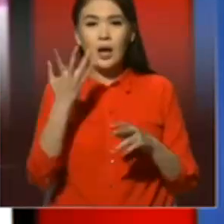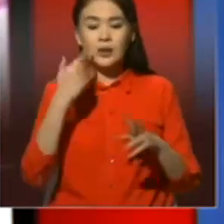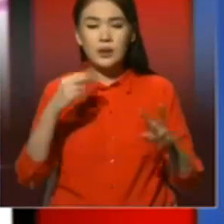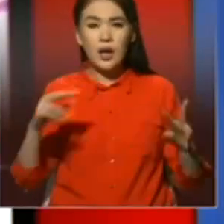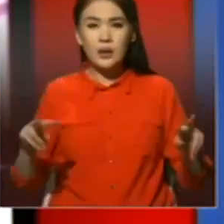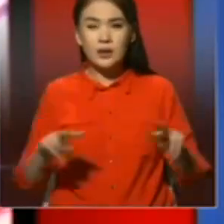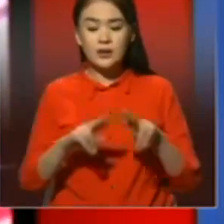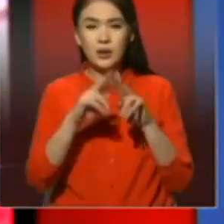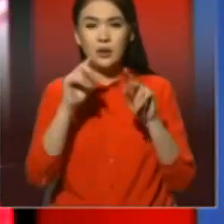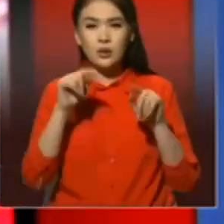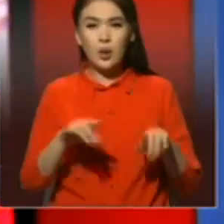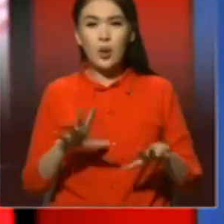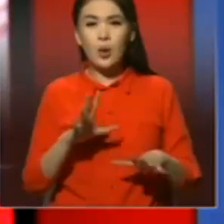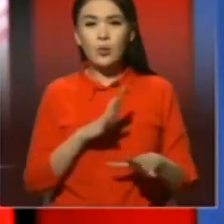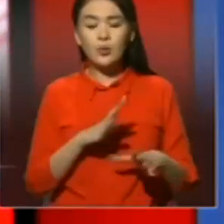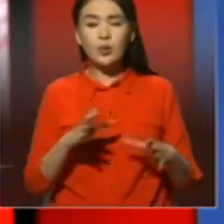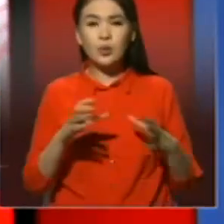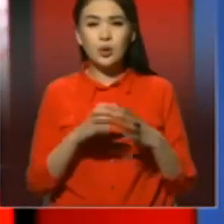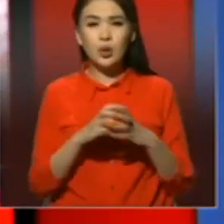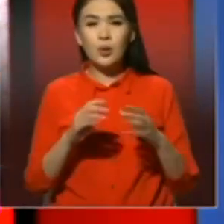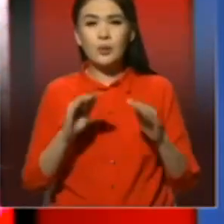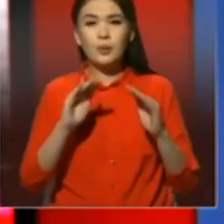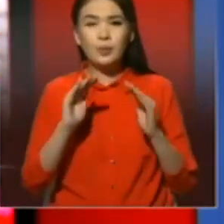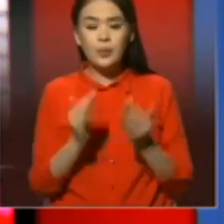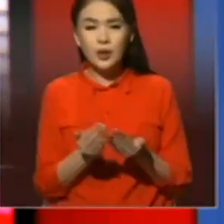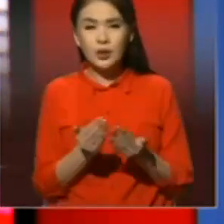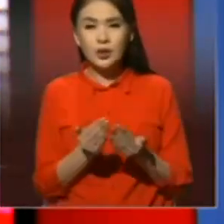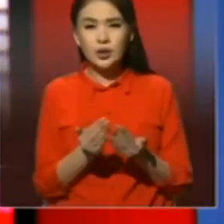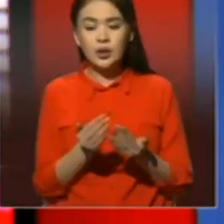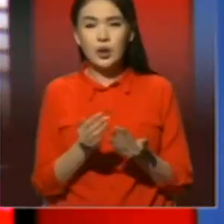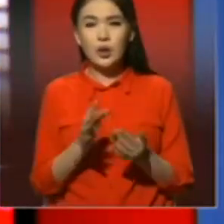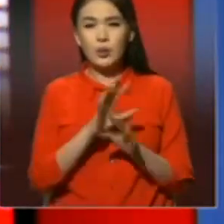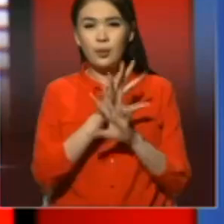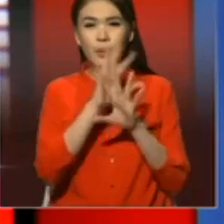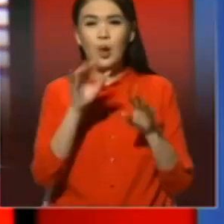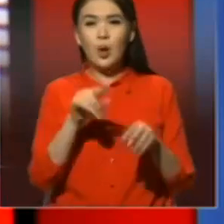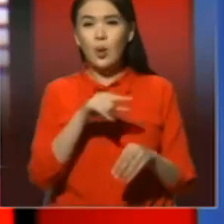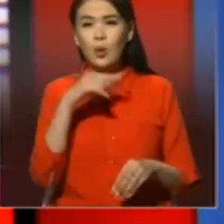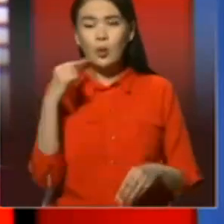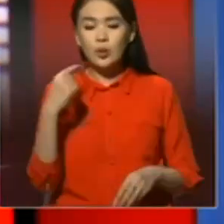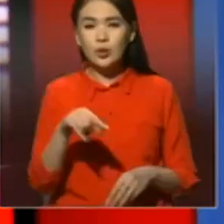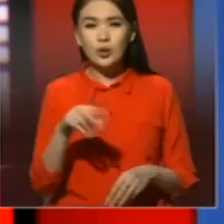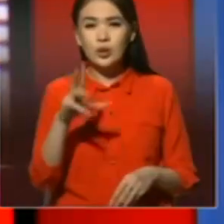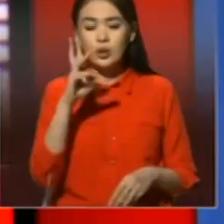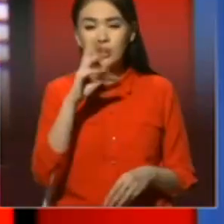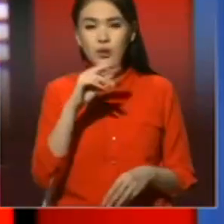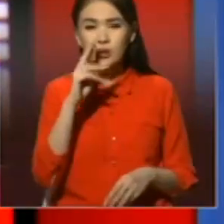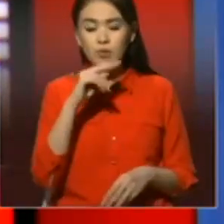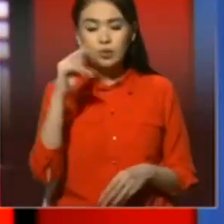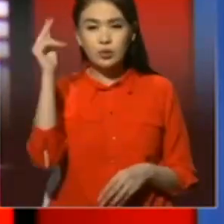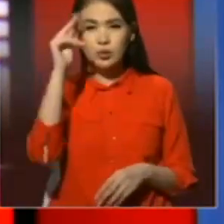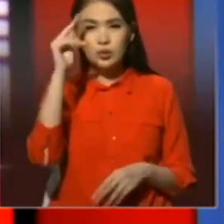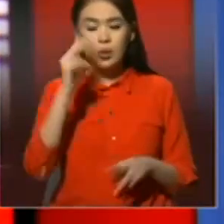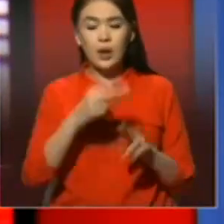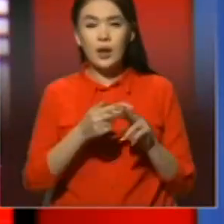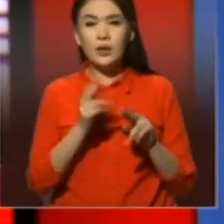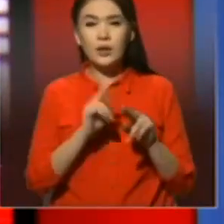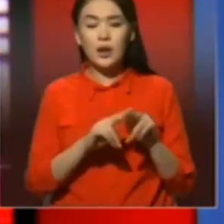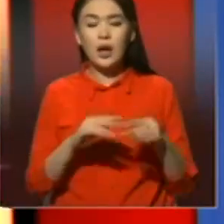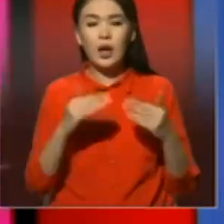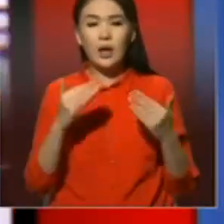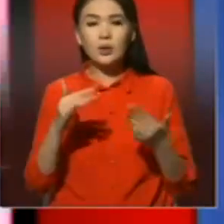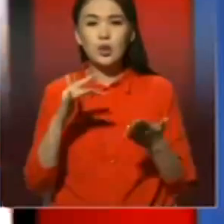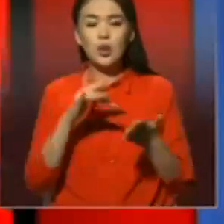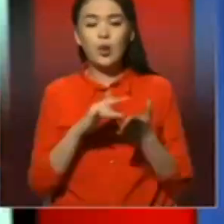тұрмыз, бұл жерде орта сәл тарылды. Әттең ай дейсіз ғой. Орысша үйренуге тура келіп отыр. Мына осындай жағдайлар ғой. Мен мына жерді қоса қояйыншы